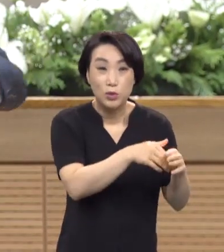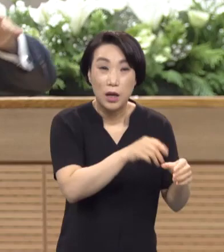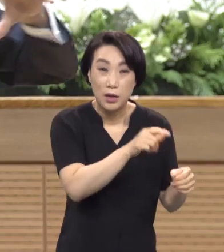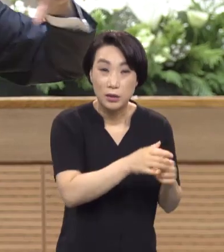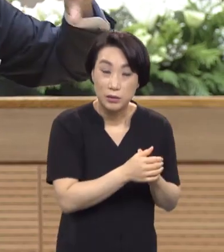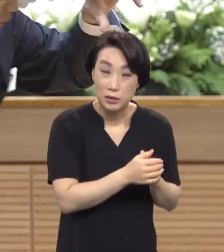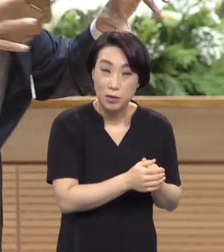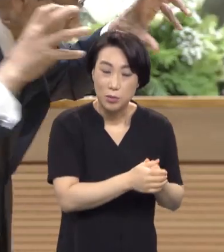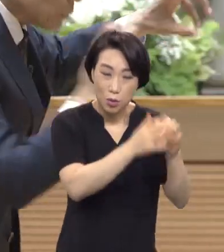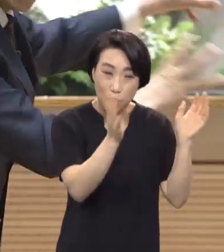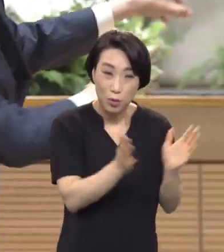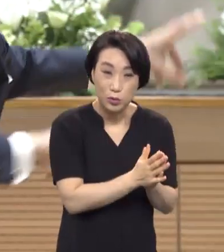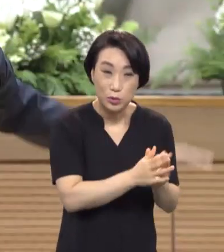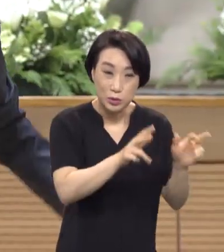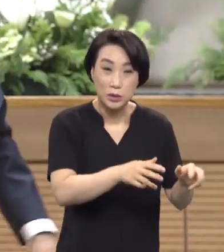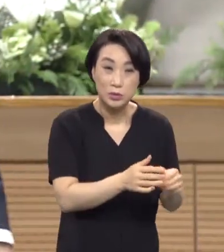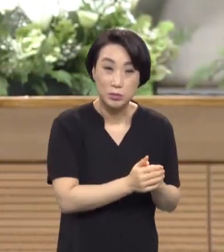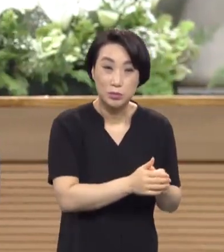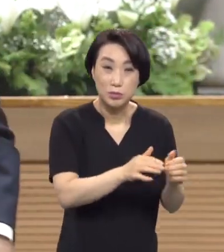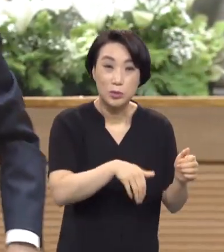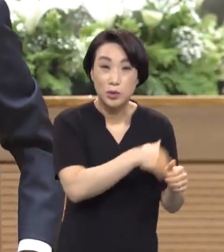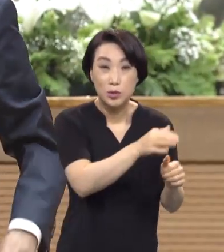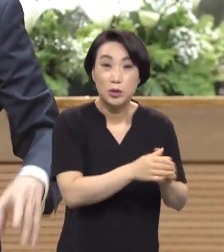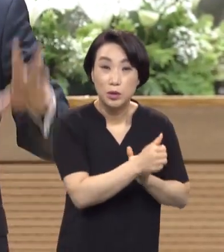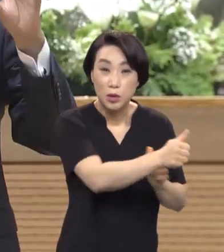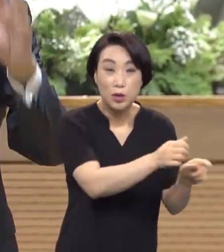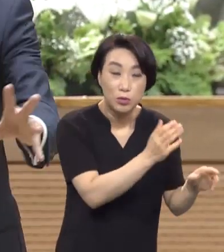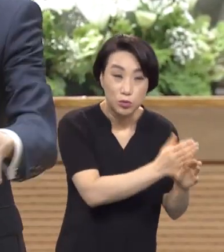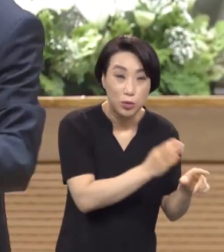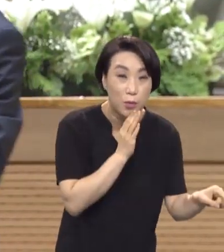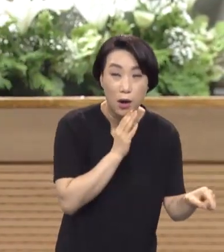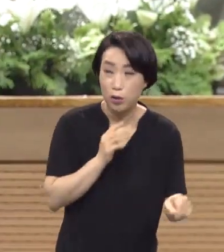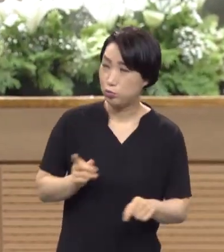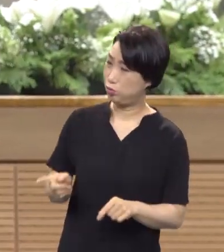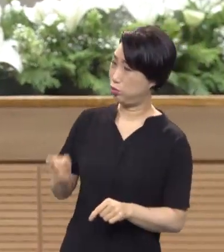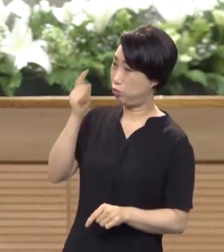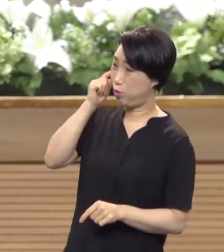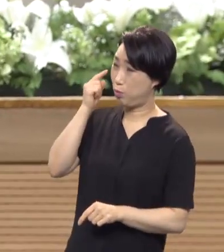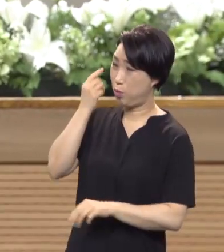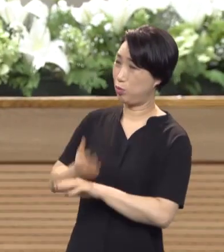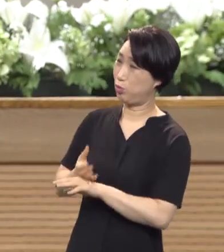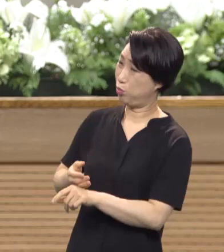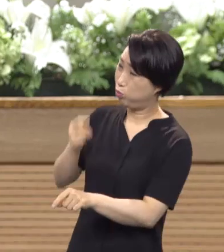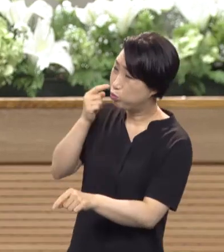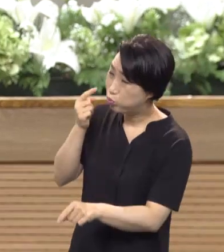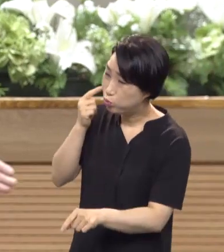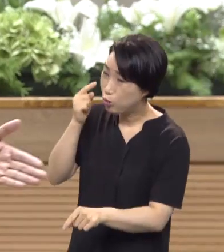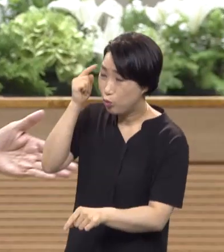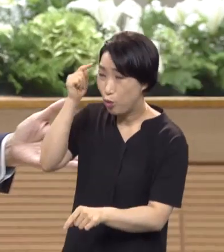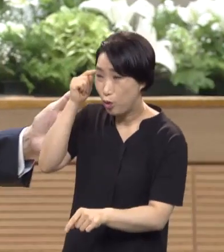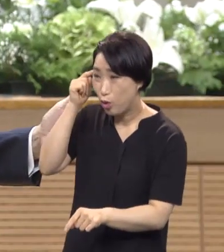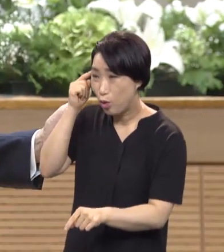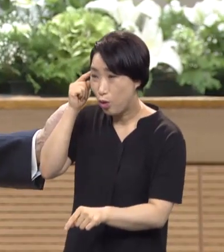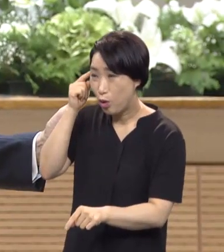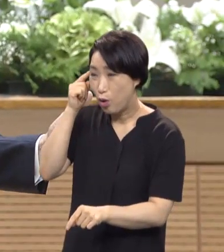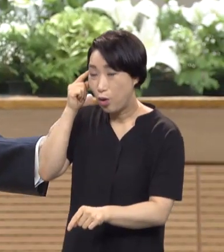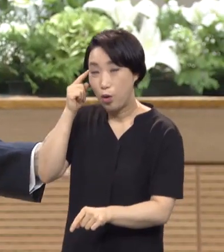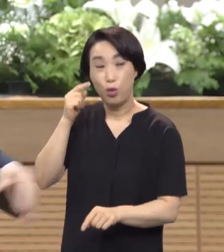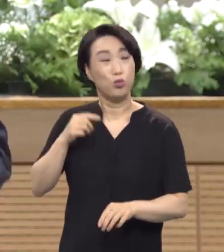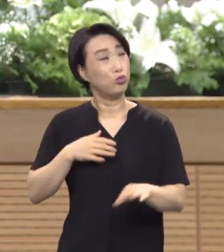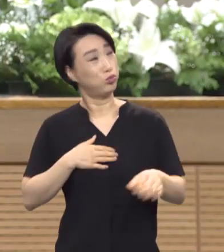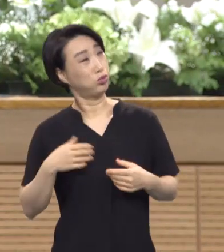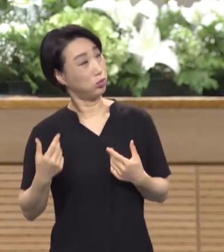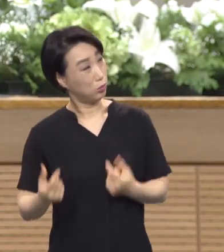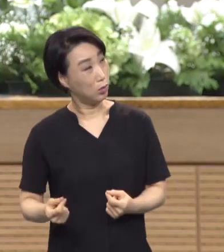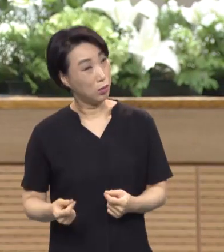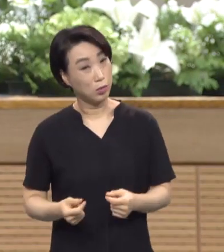따라 전부 다 지금 가는데 어떻게 너희들은 반대로 가냐? 그럴 수밖에 없지.